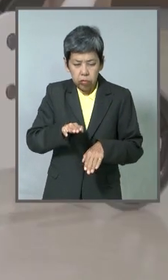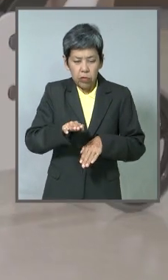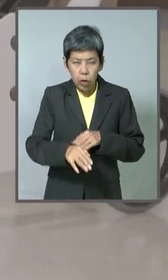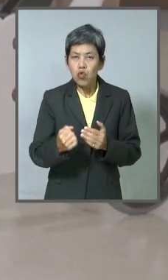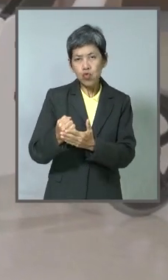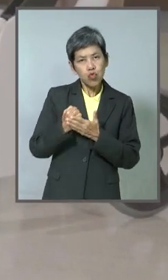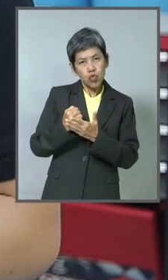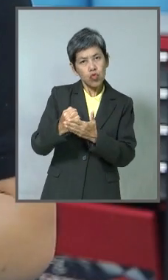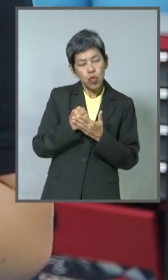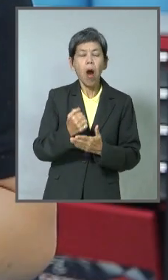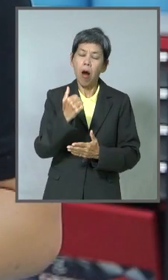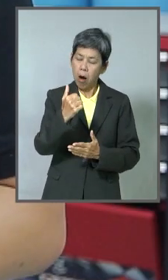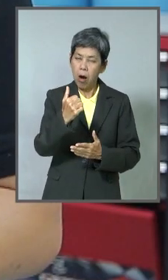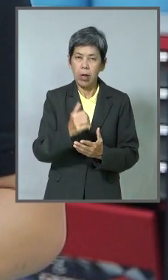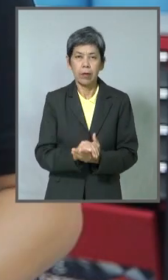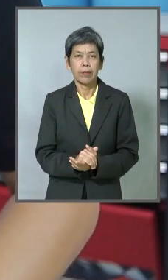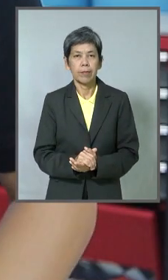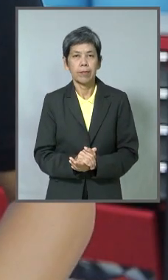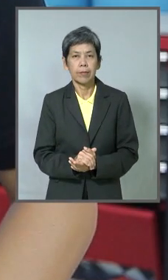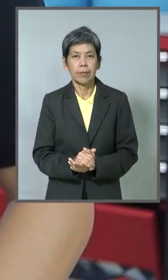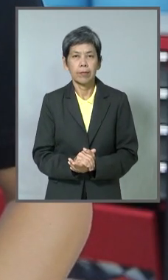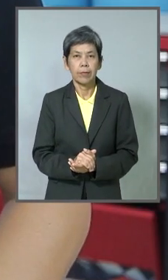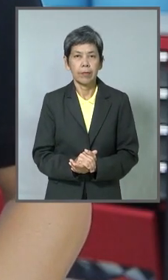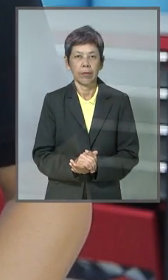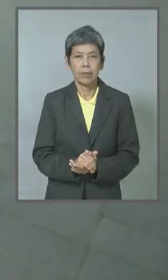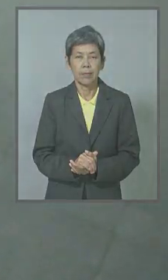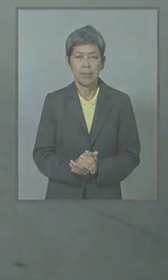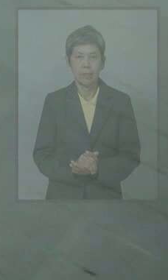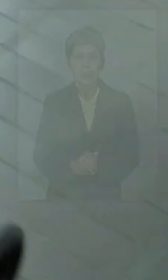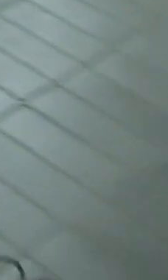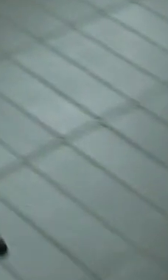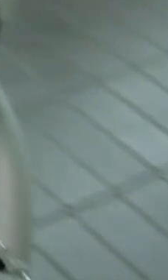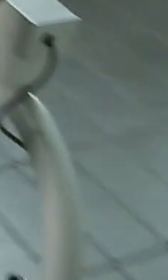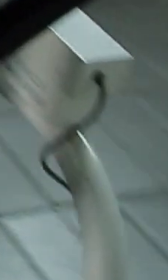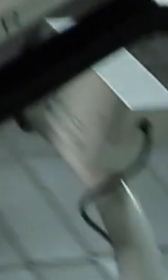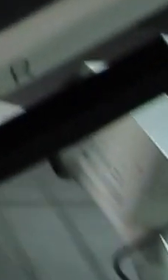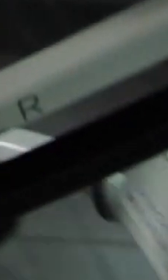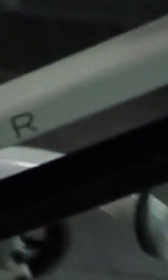การฝึกเดินตัวนี้สามารถที่จะเข้าไปซัพพอร์ตผู้ป่วยกลุ่มเหล่านั้นได้หมดเลย